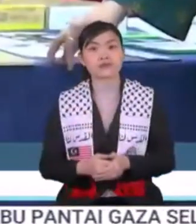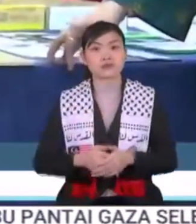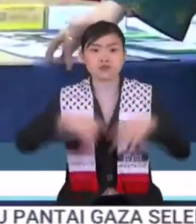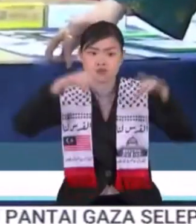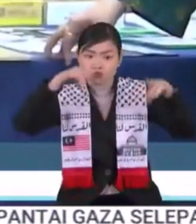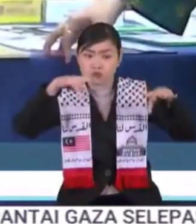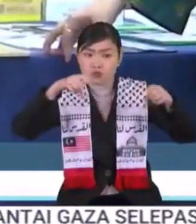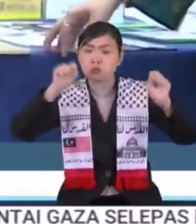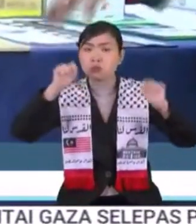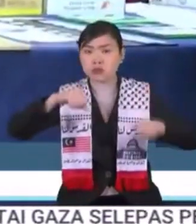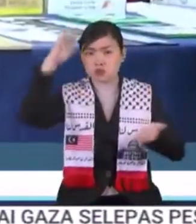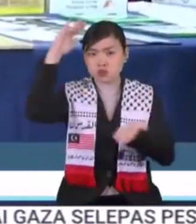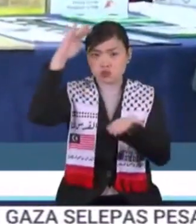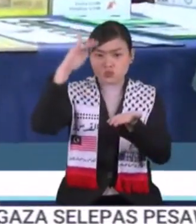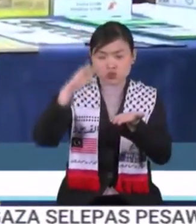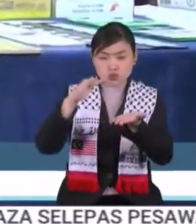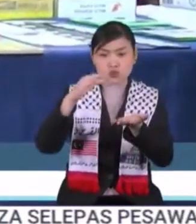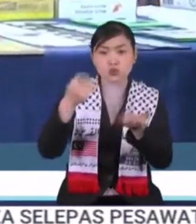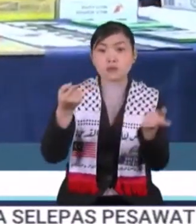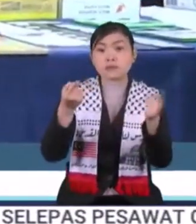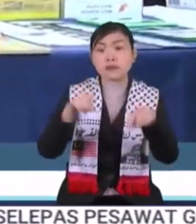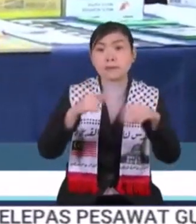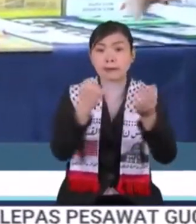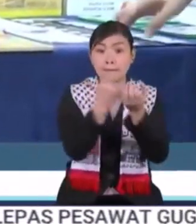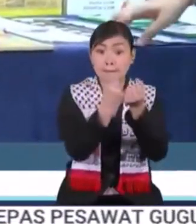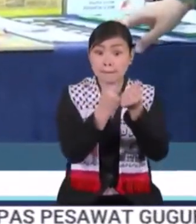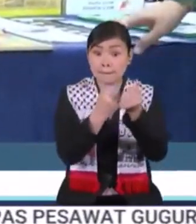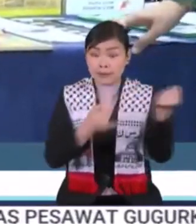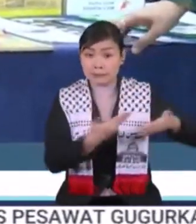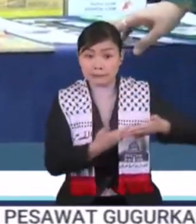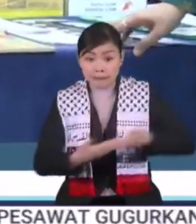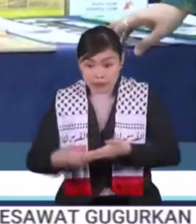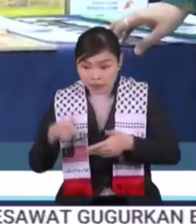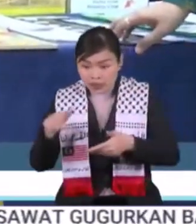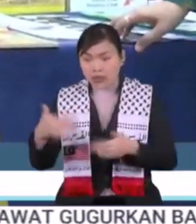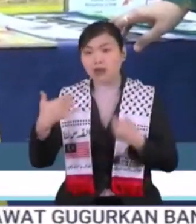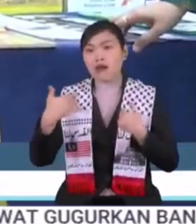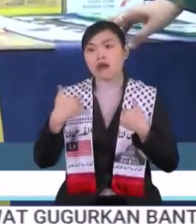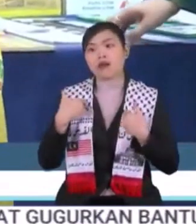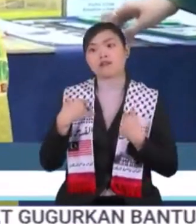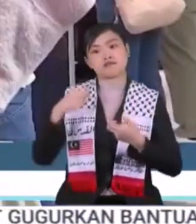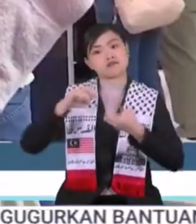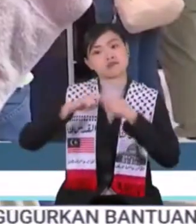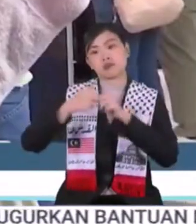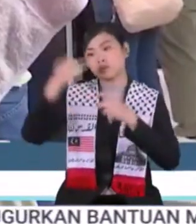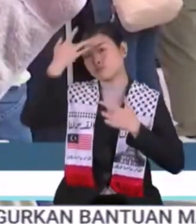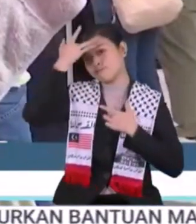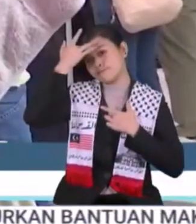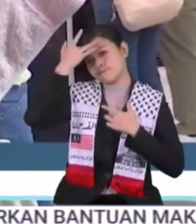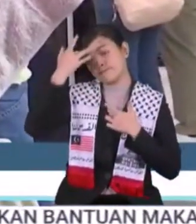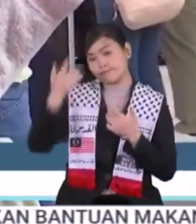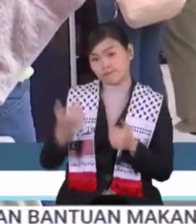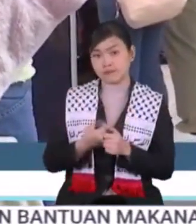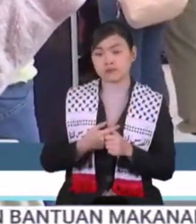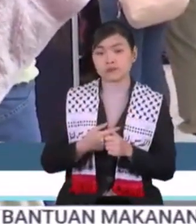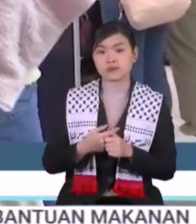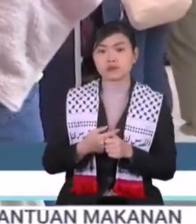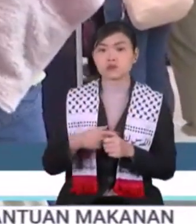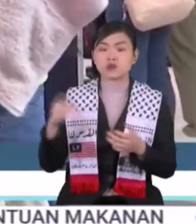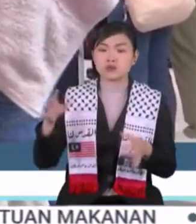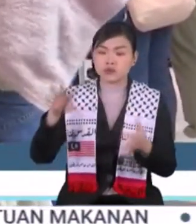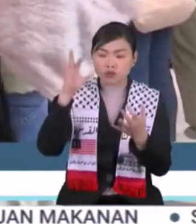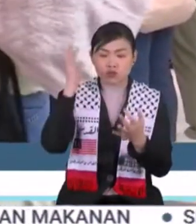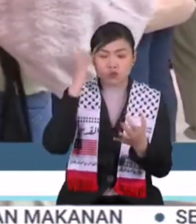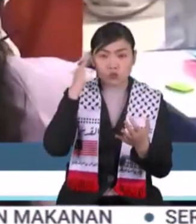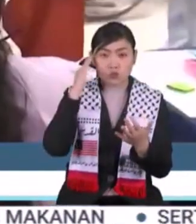Malah ujian itu juga mengurangkan kebarangkalian bayi yang dilahirkan ada masalah kesihatan. Selain mengenal pasti punca penyakit dan